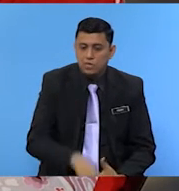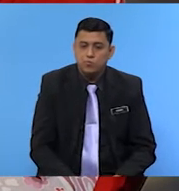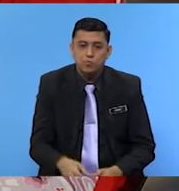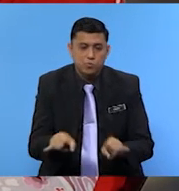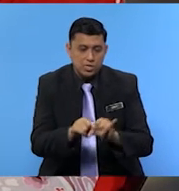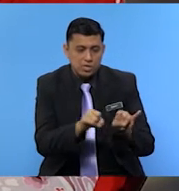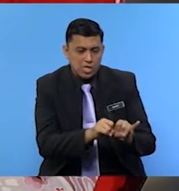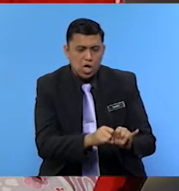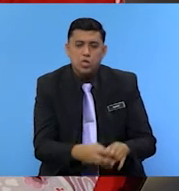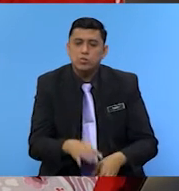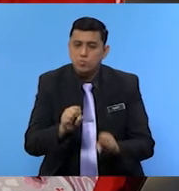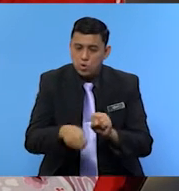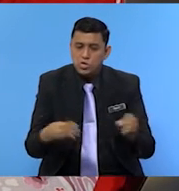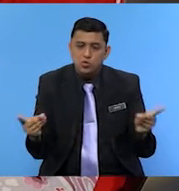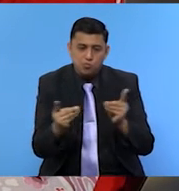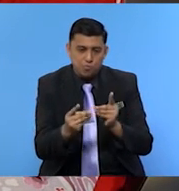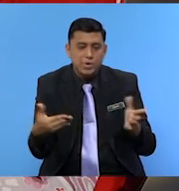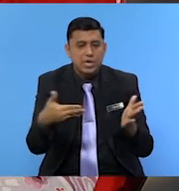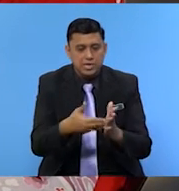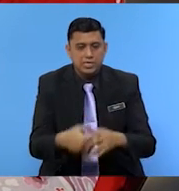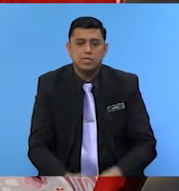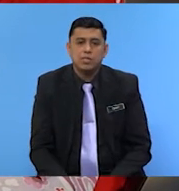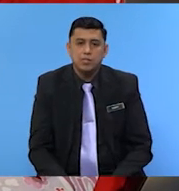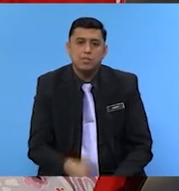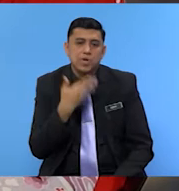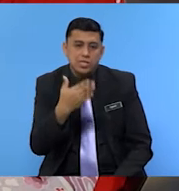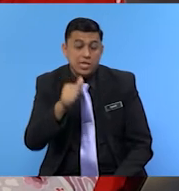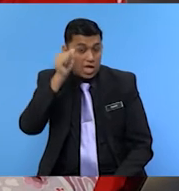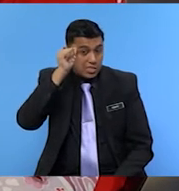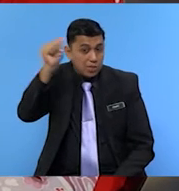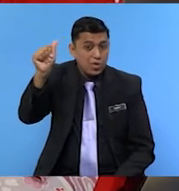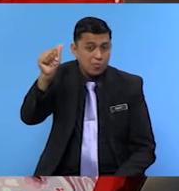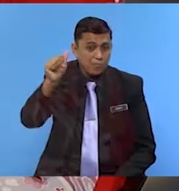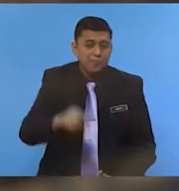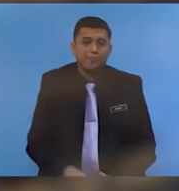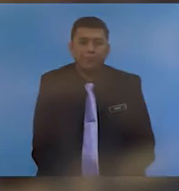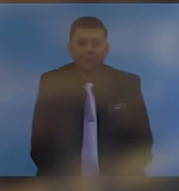Kuala Lumpur. Semoga kita berjumpa lagi di lain siaran. Terima kasih dan Assalamualaikum.